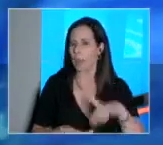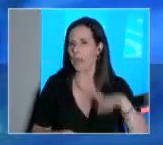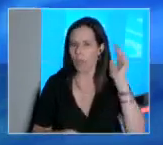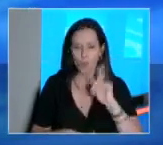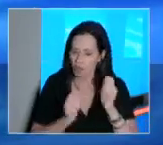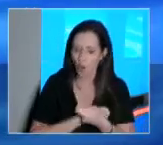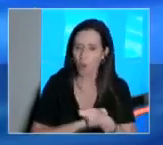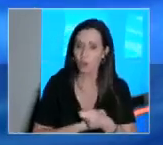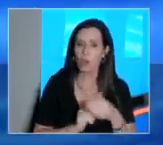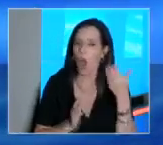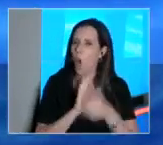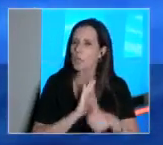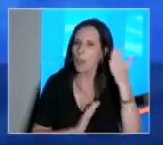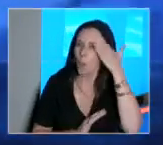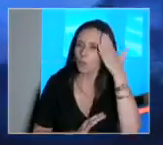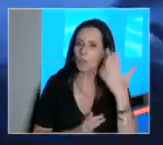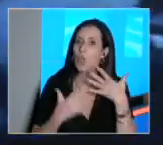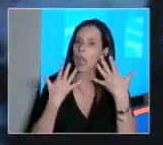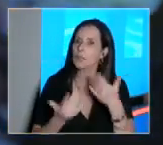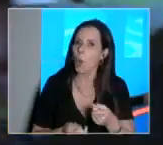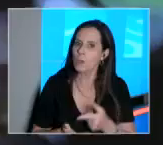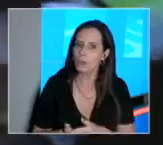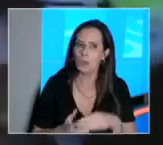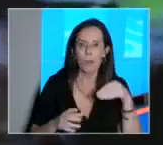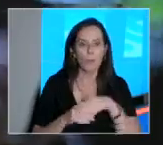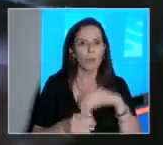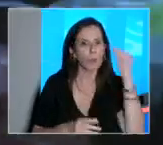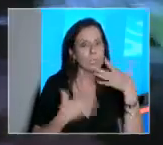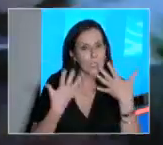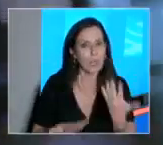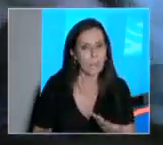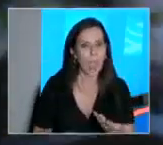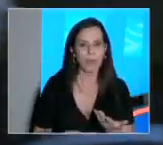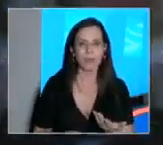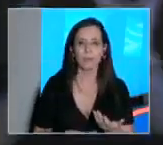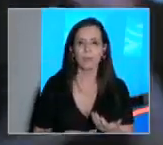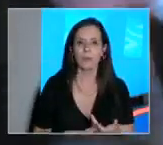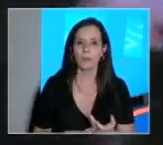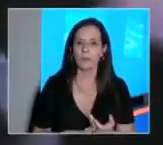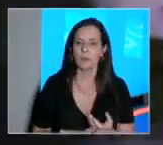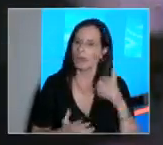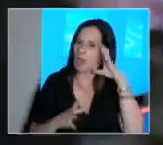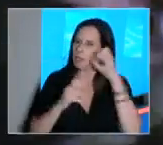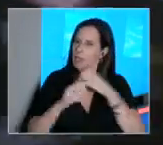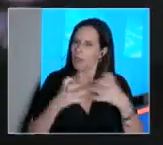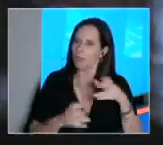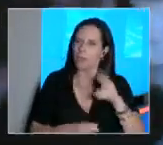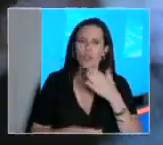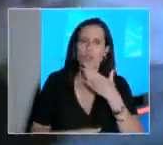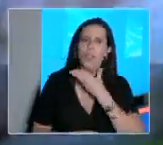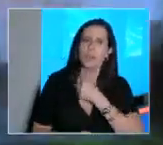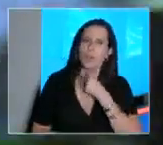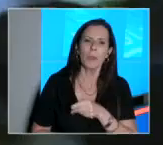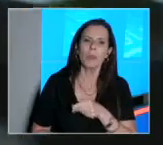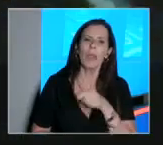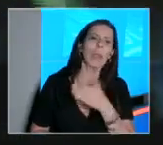הזמן. החוסר מודעות של הסיפור הזה בתוך הבתי ספר, בסדר? התפיסה החברתית שיש יהודי